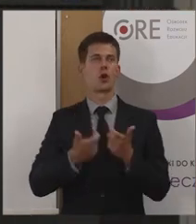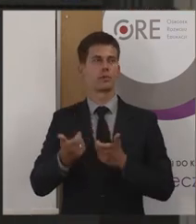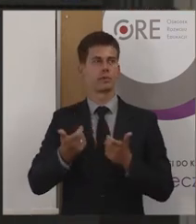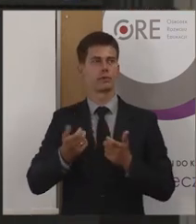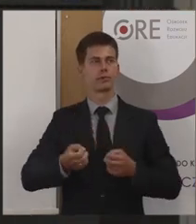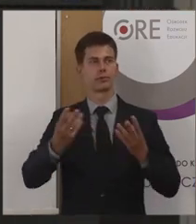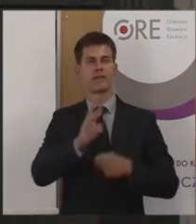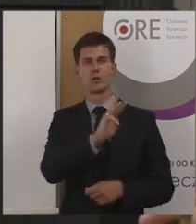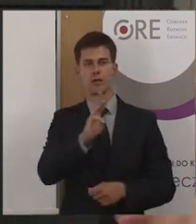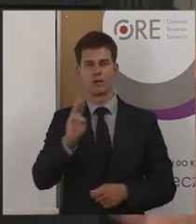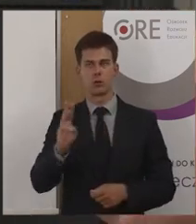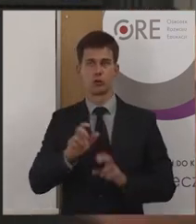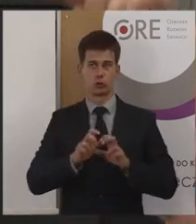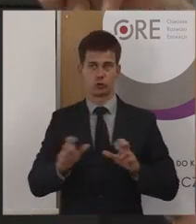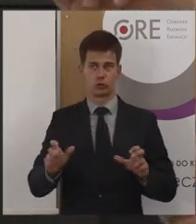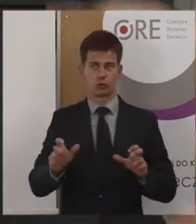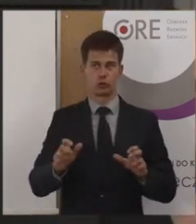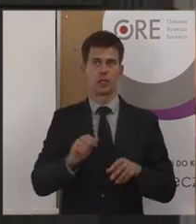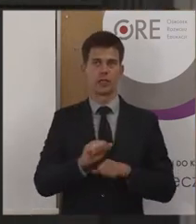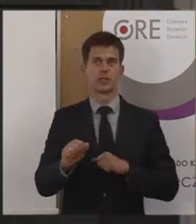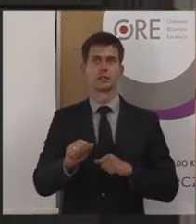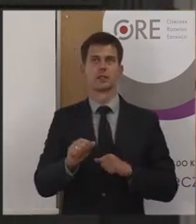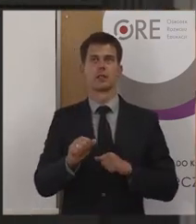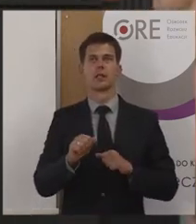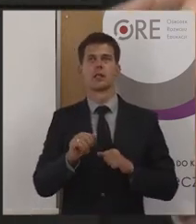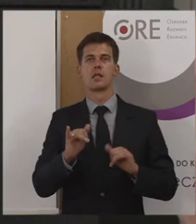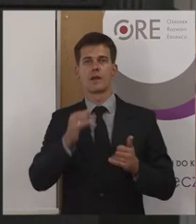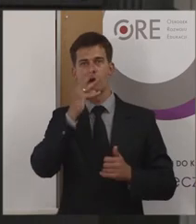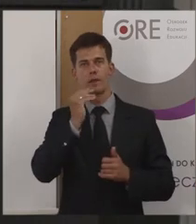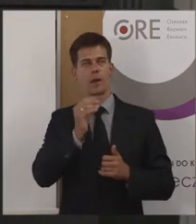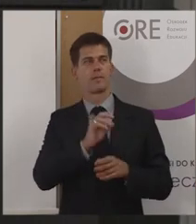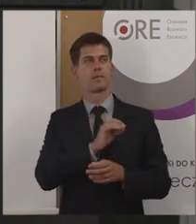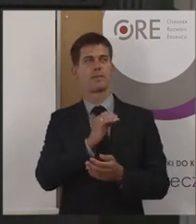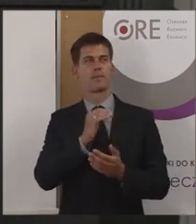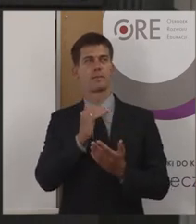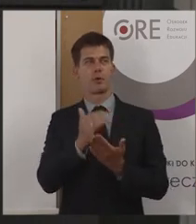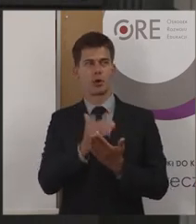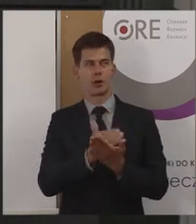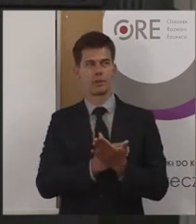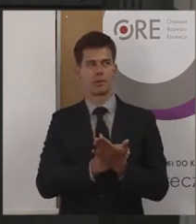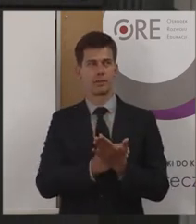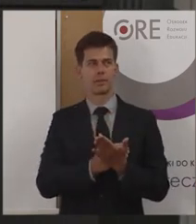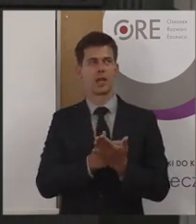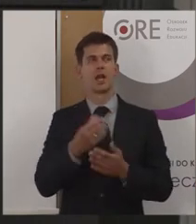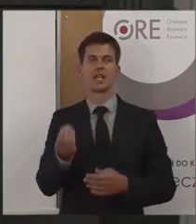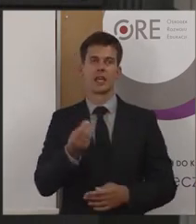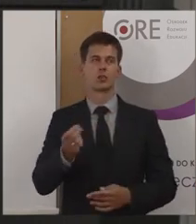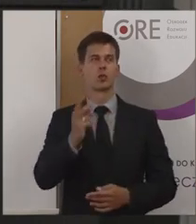czy jest gdzieś dostępna specyfikacja Platformy? To jest pierwsze pytanie. Drugie pytanie, jak wygląda